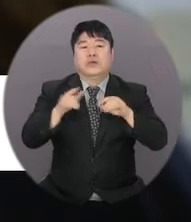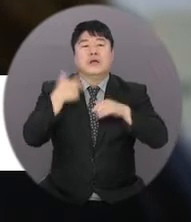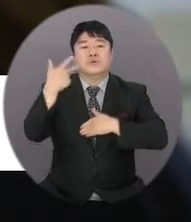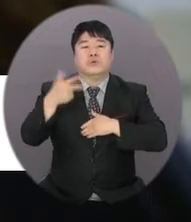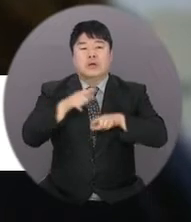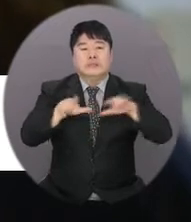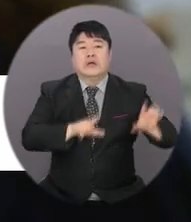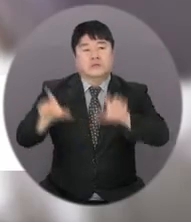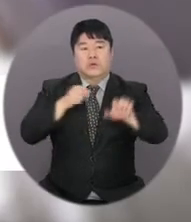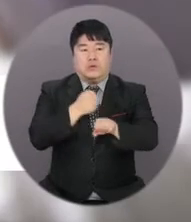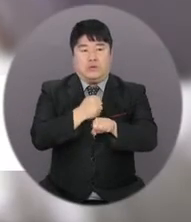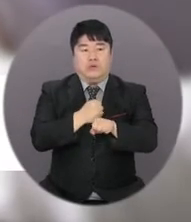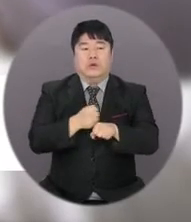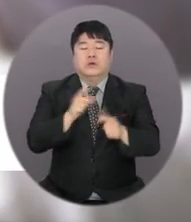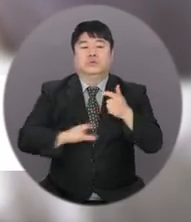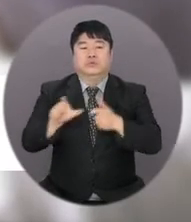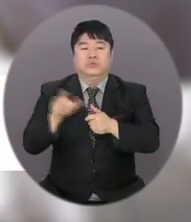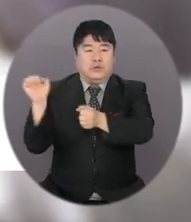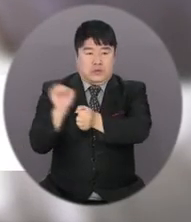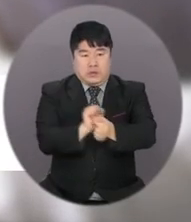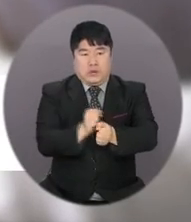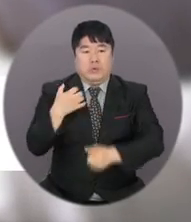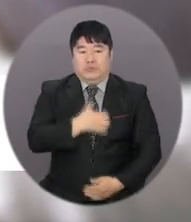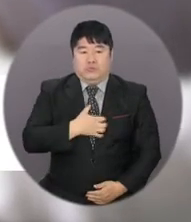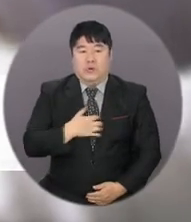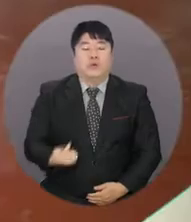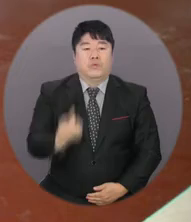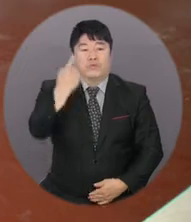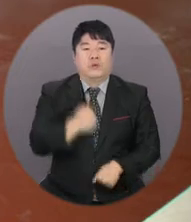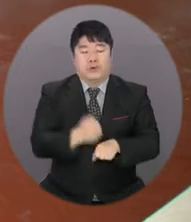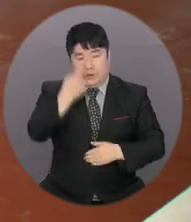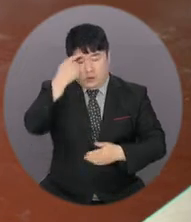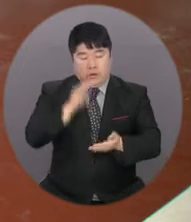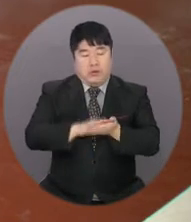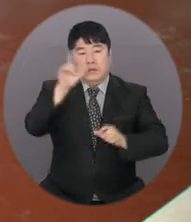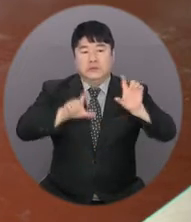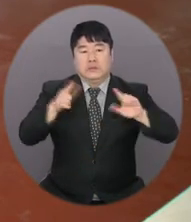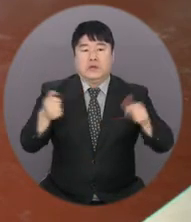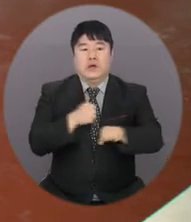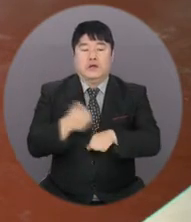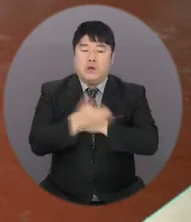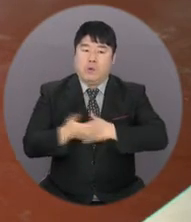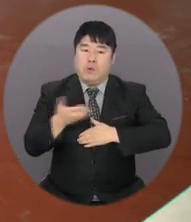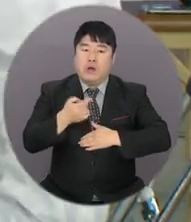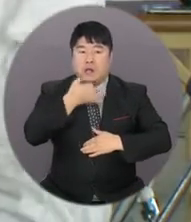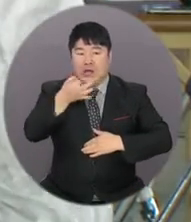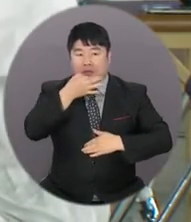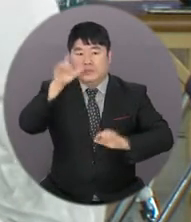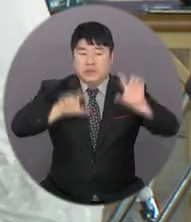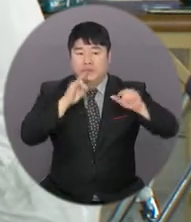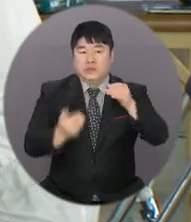일상생활을 한 것으로 나타나 추가 감염 우려가 높아진 상황입니다. 고열 증상이 아닌 근육통과 기침 증상만 나타나다